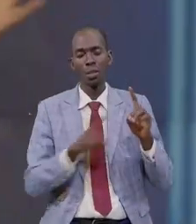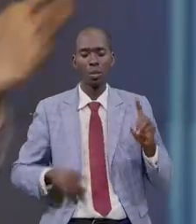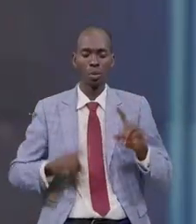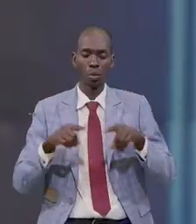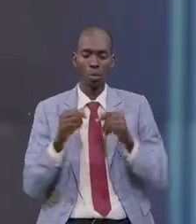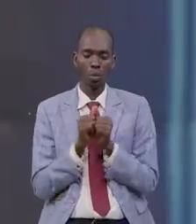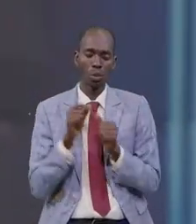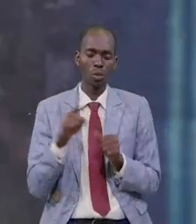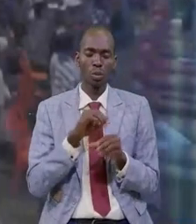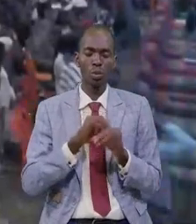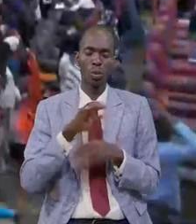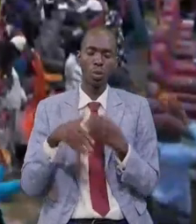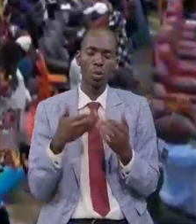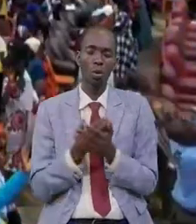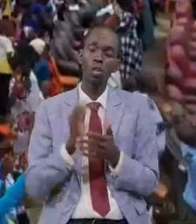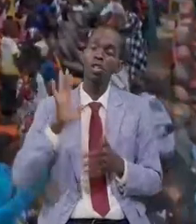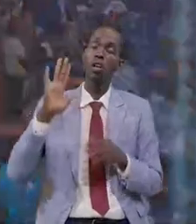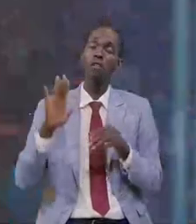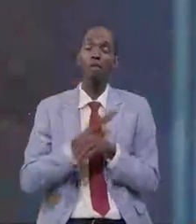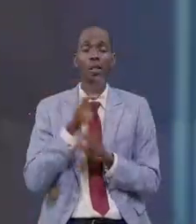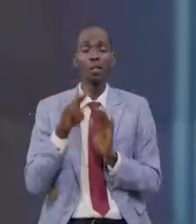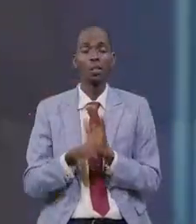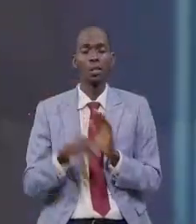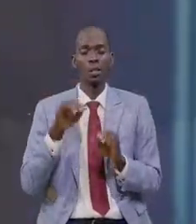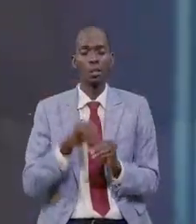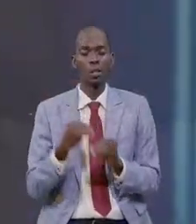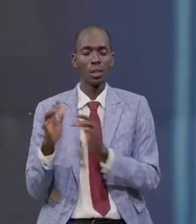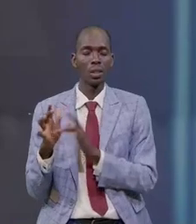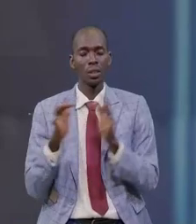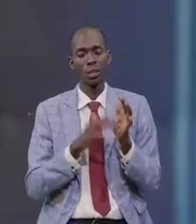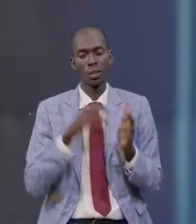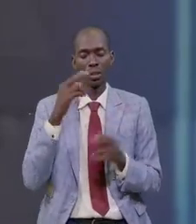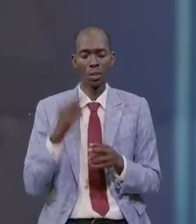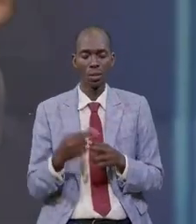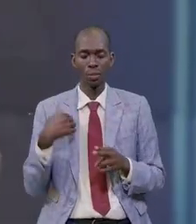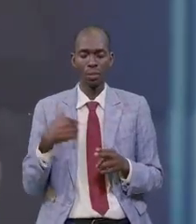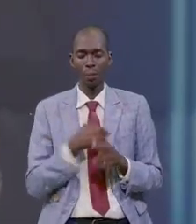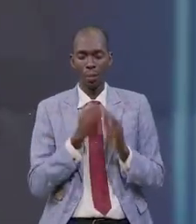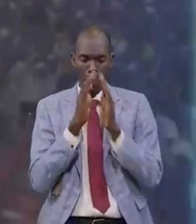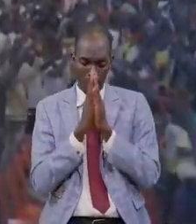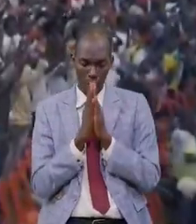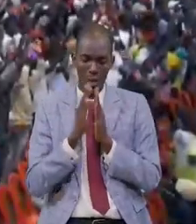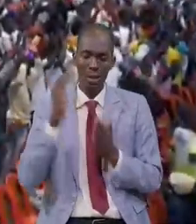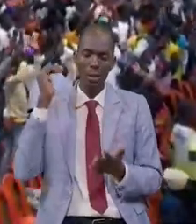Seigneur soit avec vous au nom de Jésus nous prions